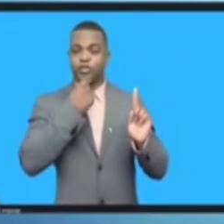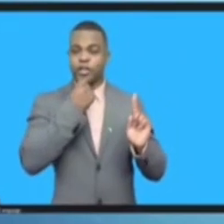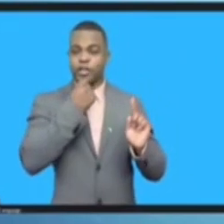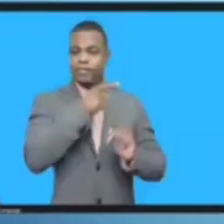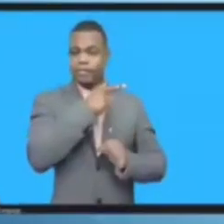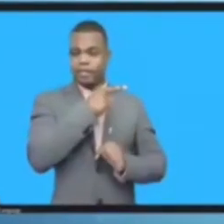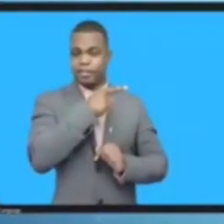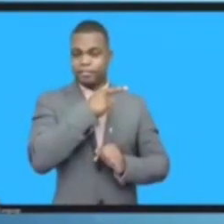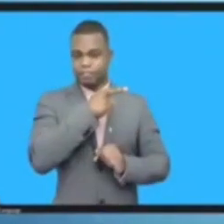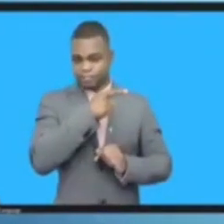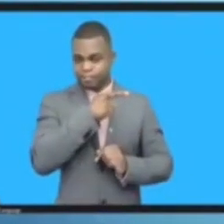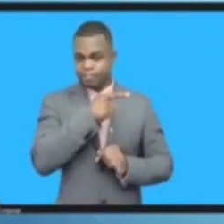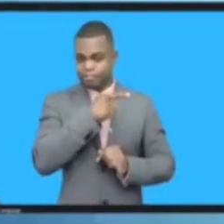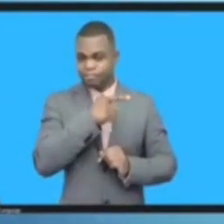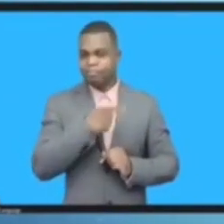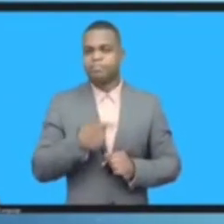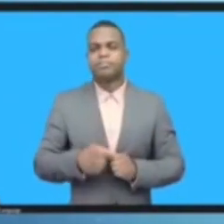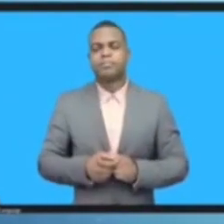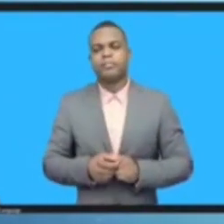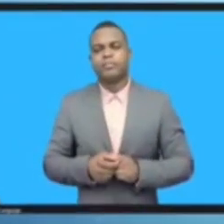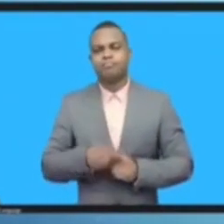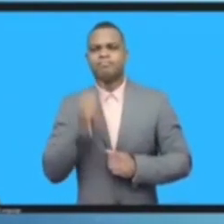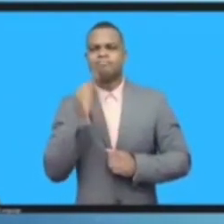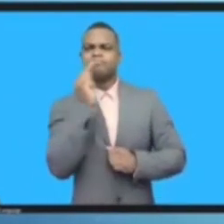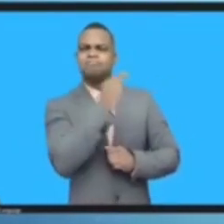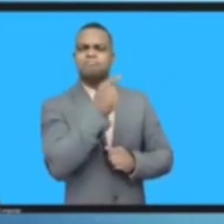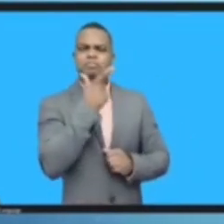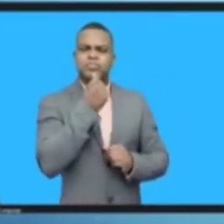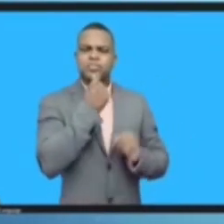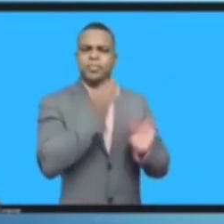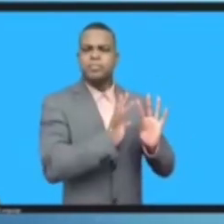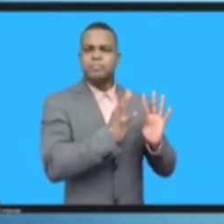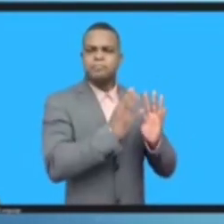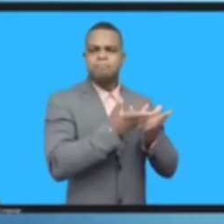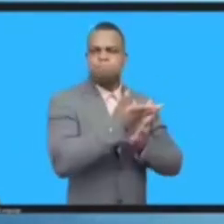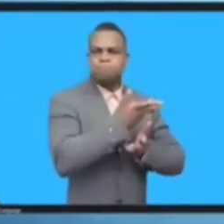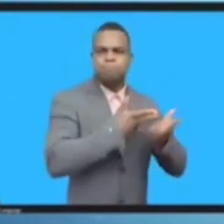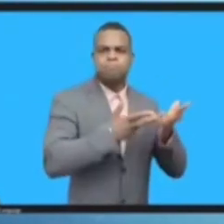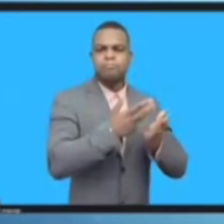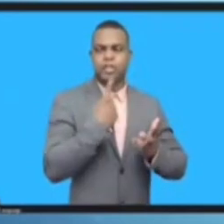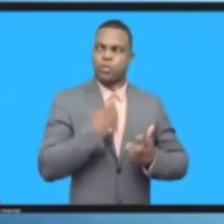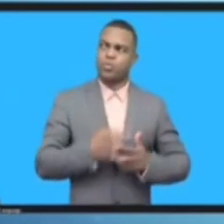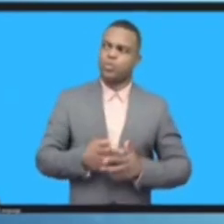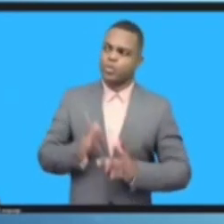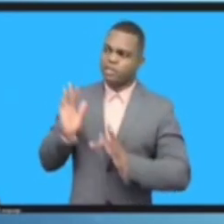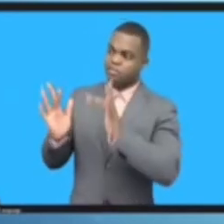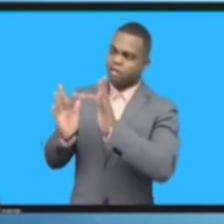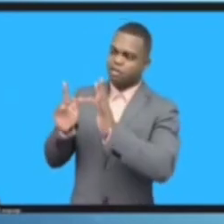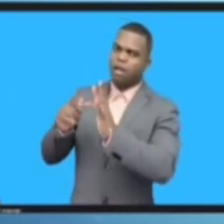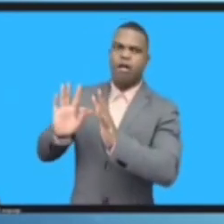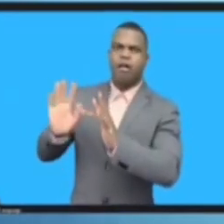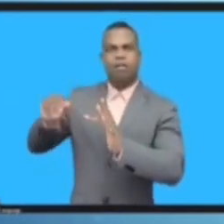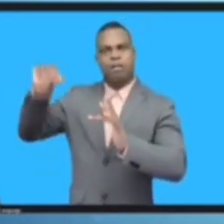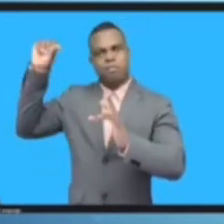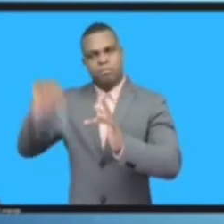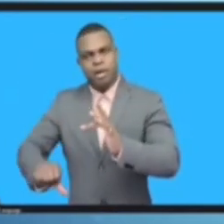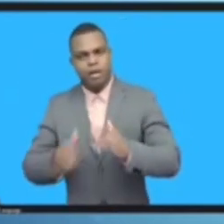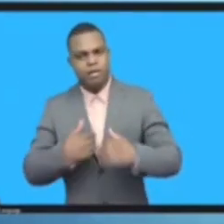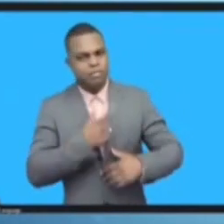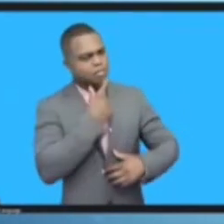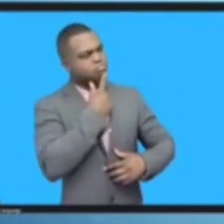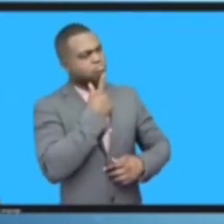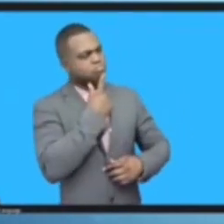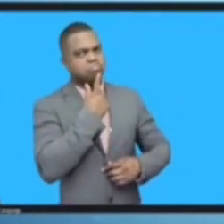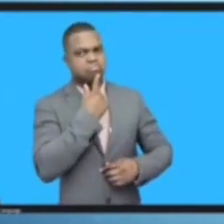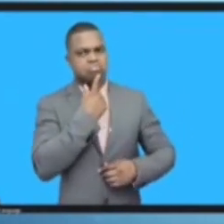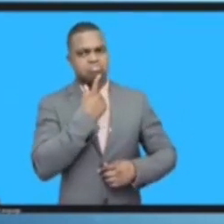l'Internet comme étant une force du mal, qu'on associait Internet à tous les maux, ou encore